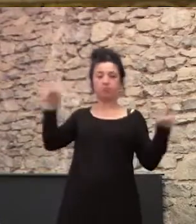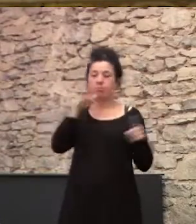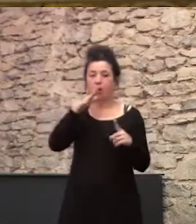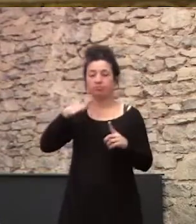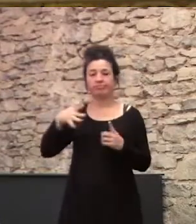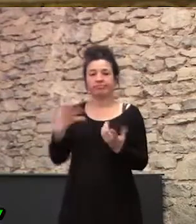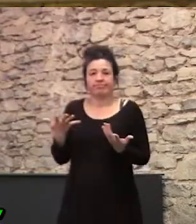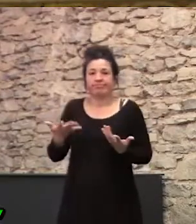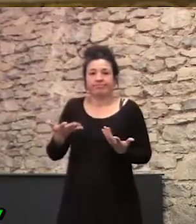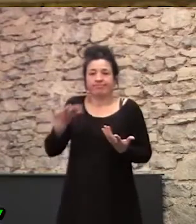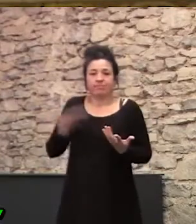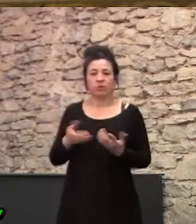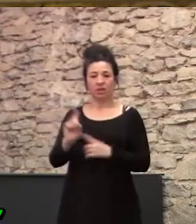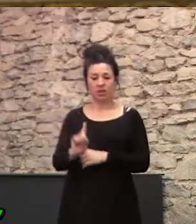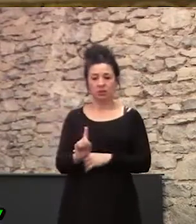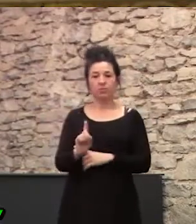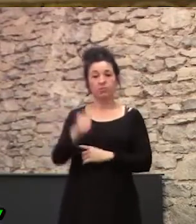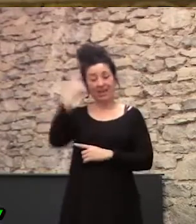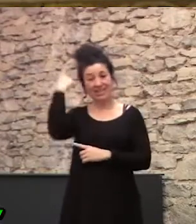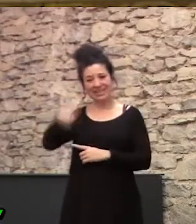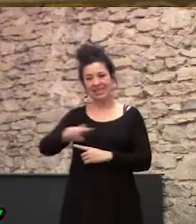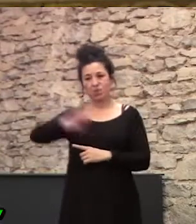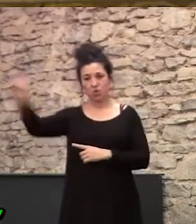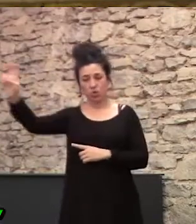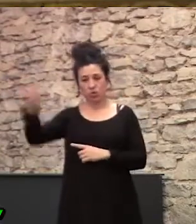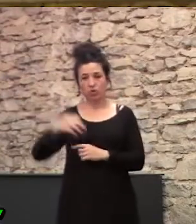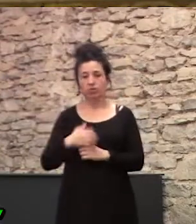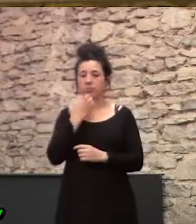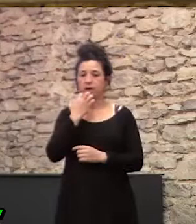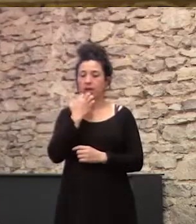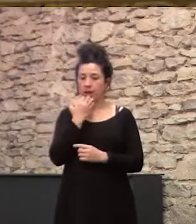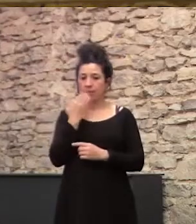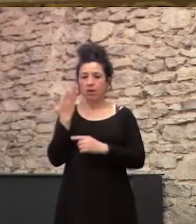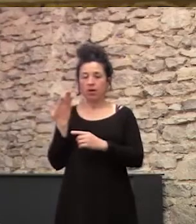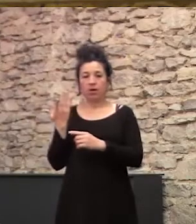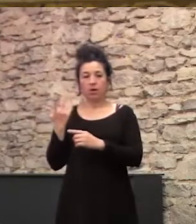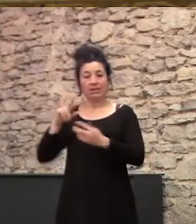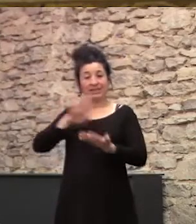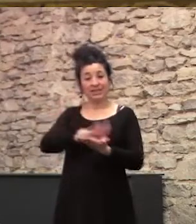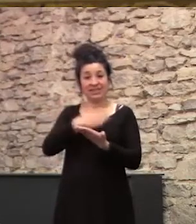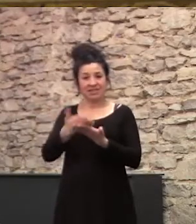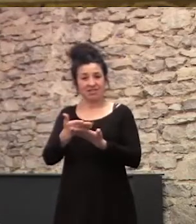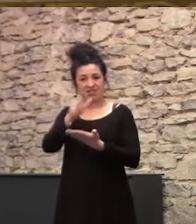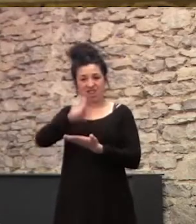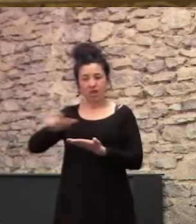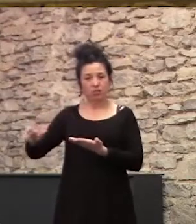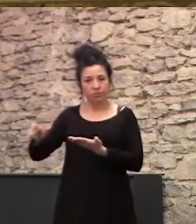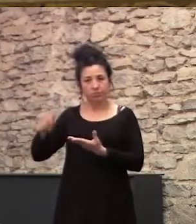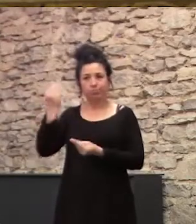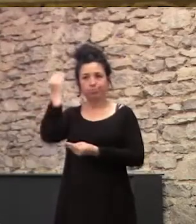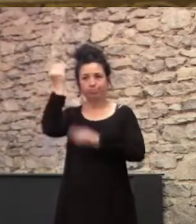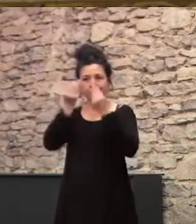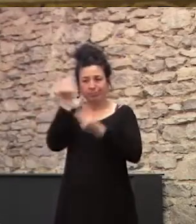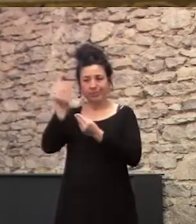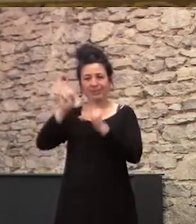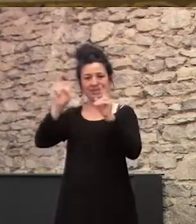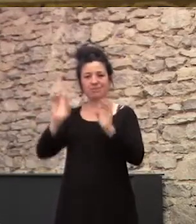daukaten zeak dira eta badakit bai itzultzaileek holako gauza planteatzen dituztenean eta batez ere